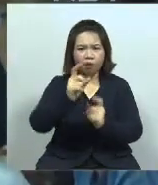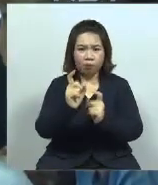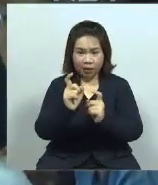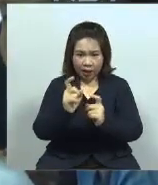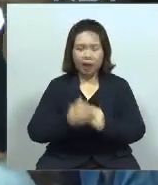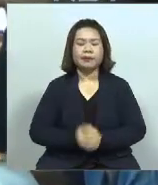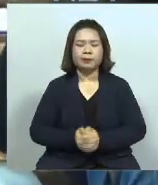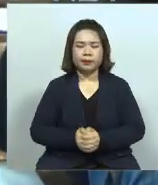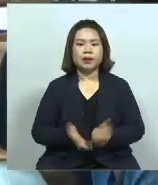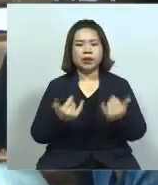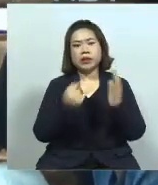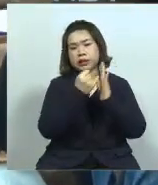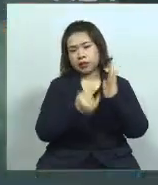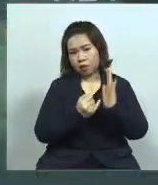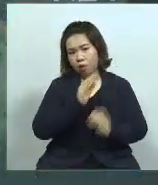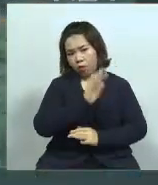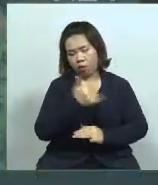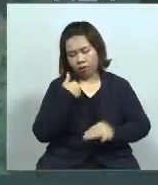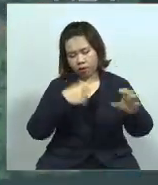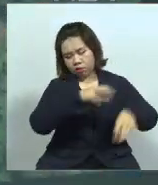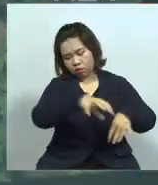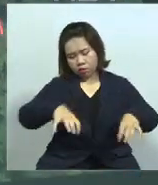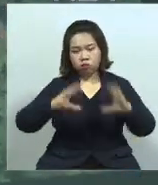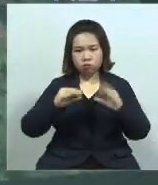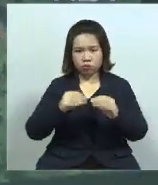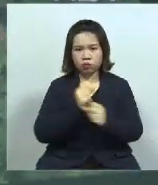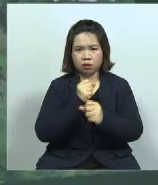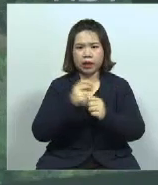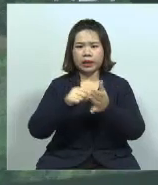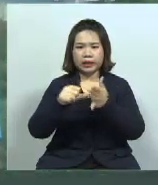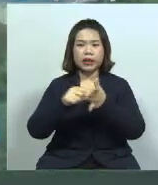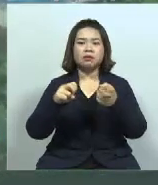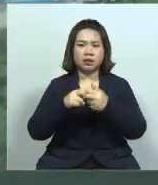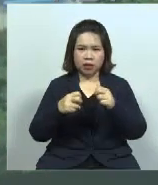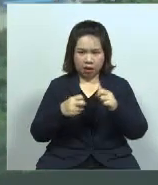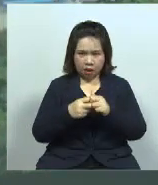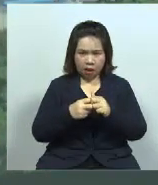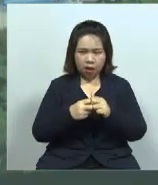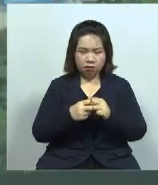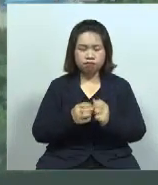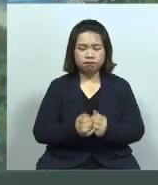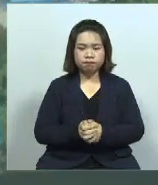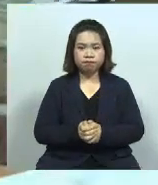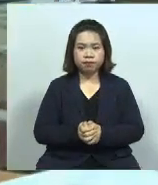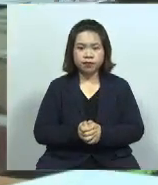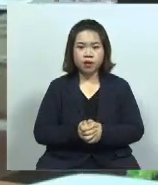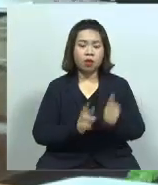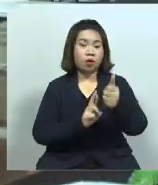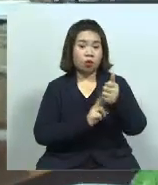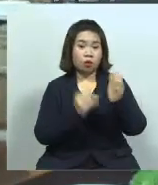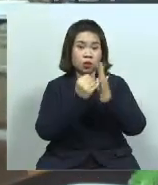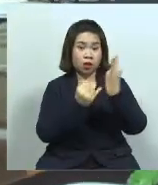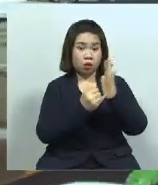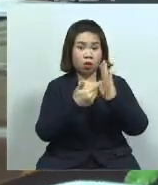ทางจังหวัดจึงร่วมกับทุกหน่วยงานที่เกี่ยวข้องนะคะประชุมคณะทำงานเร่งแก้ไขปัญหานายบุญเลิศกองทองรองผู้ราช